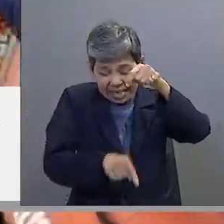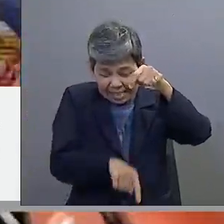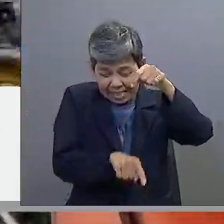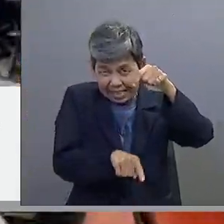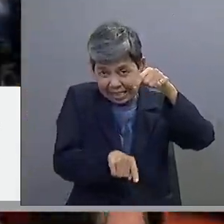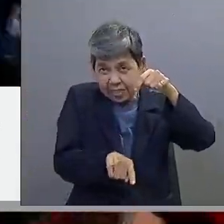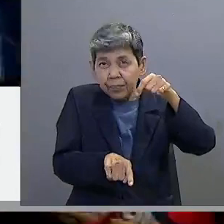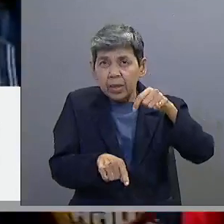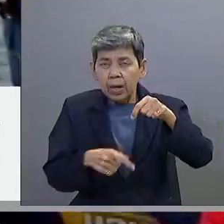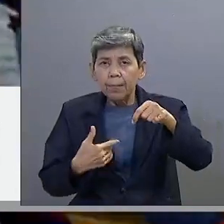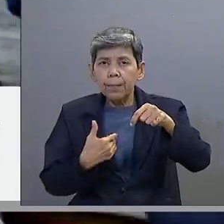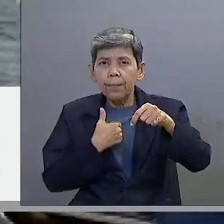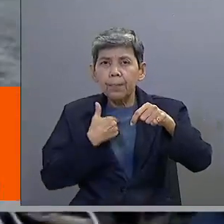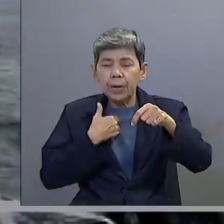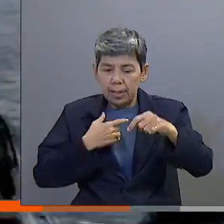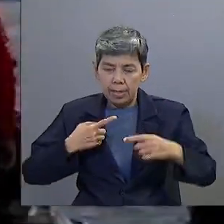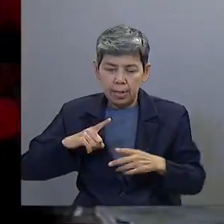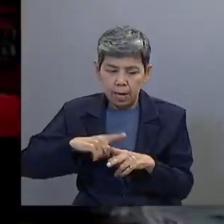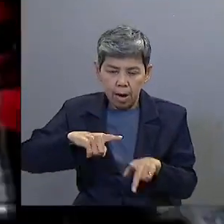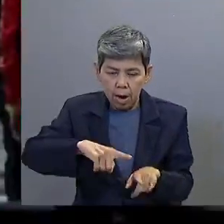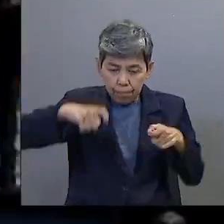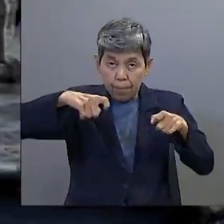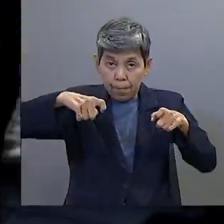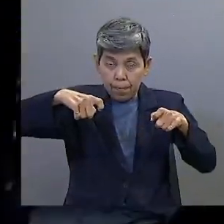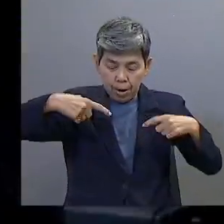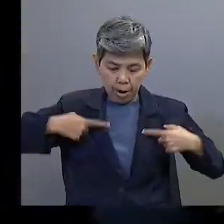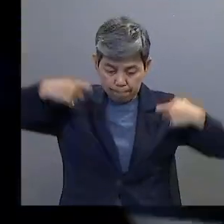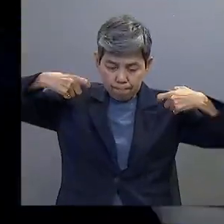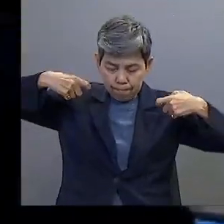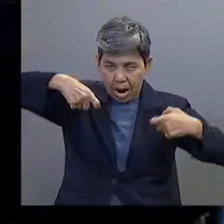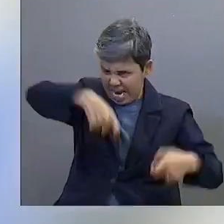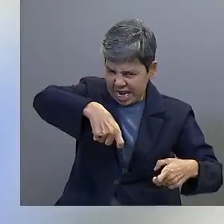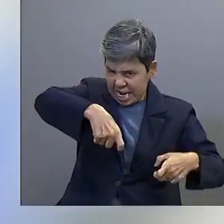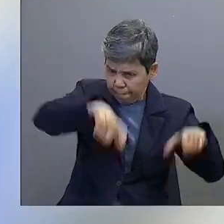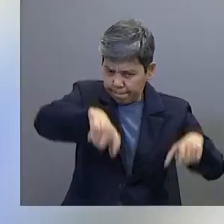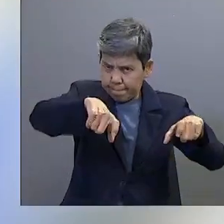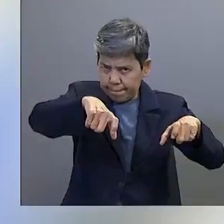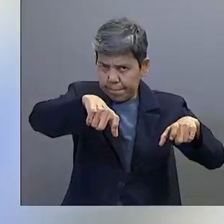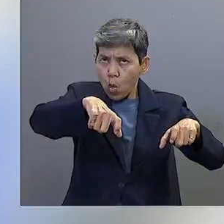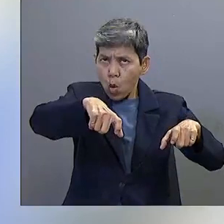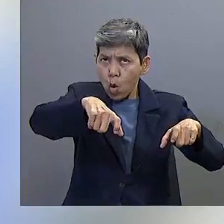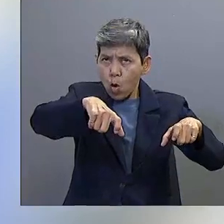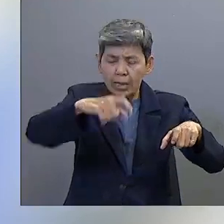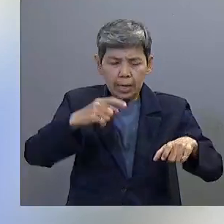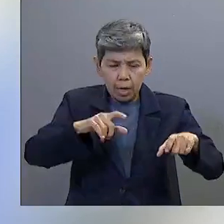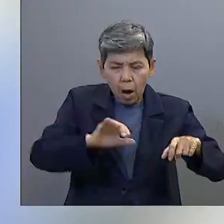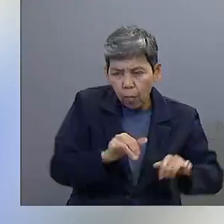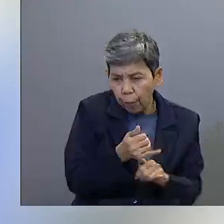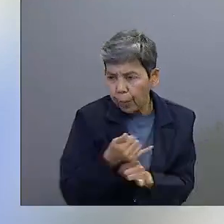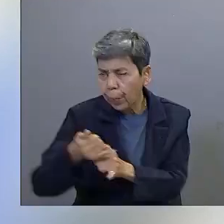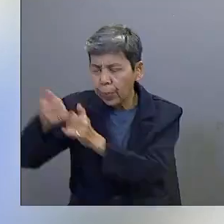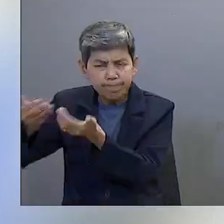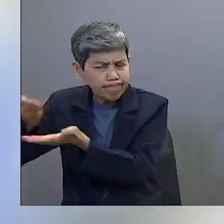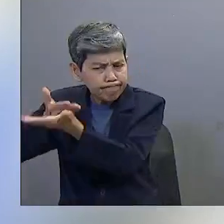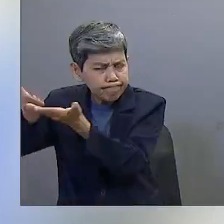ซึ่งจะใช้เบ็ดเกี่ยวกับร่างเอาไว้ก่อนป้องกันการคลาดเคลื่อนค่ะจากนั้นก็ขึ้นมาวางแผนกันอีกครั้งว่า